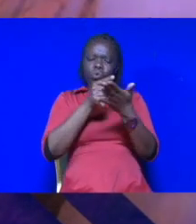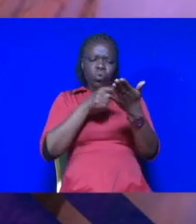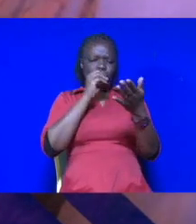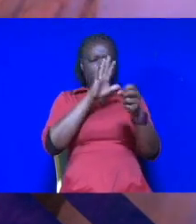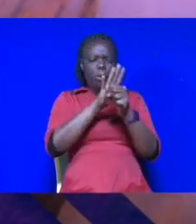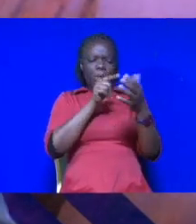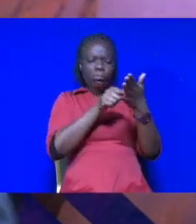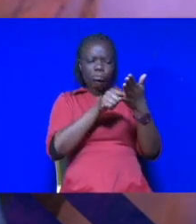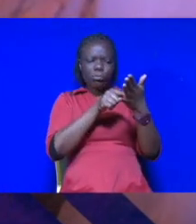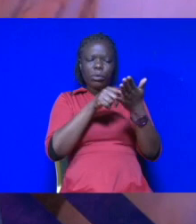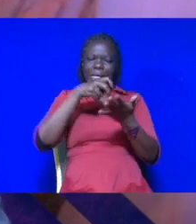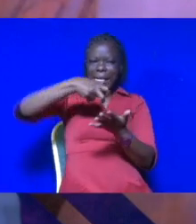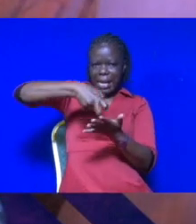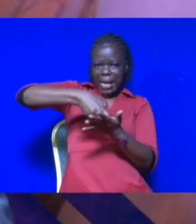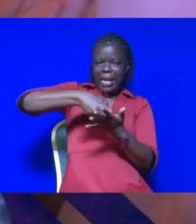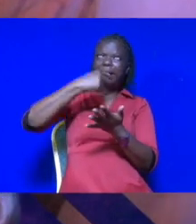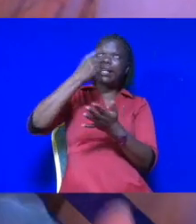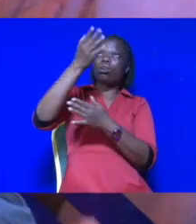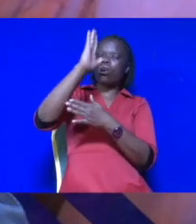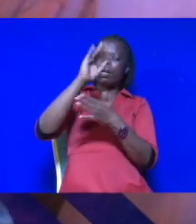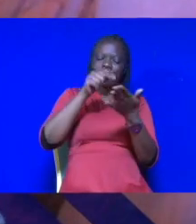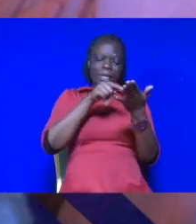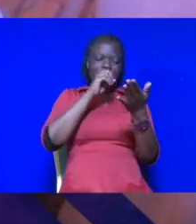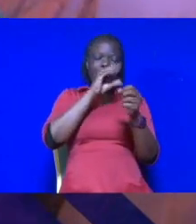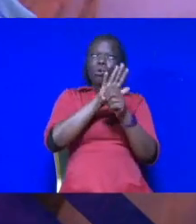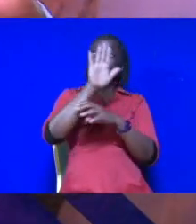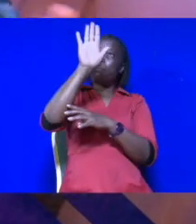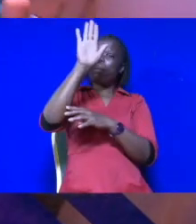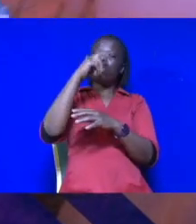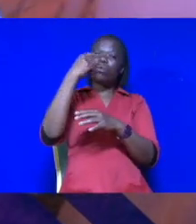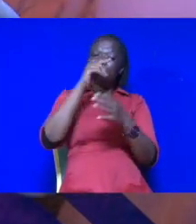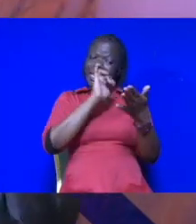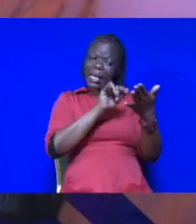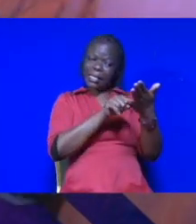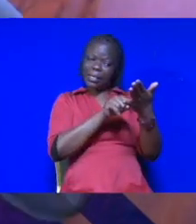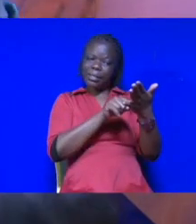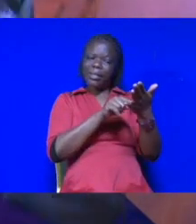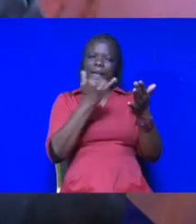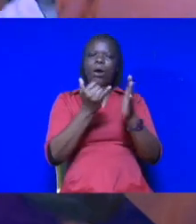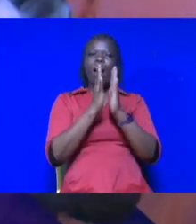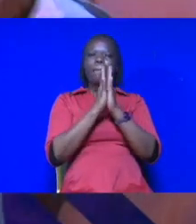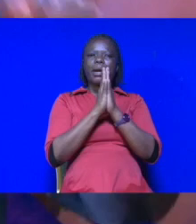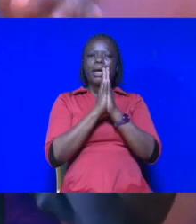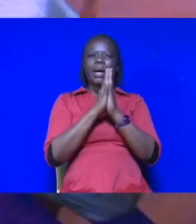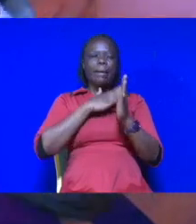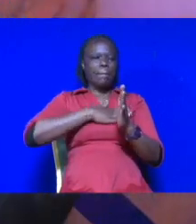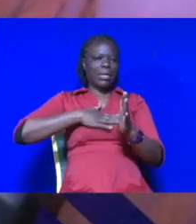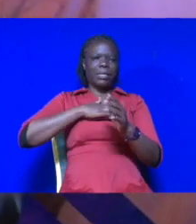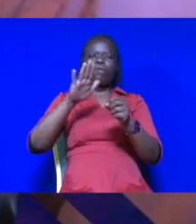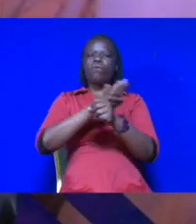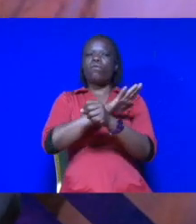hivi? Piga magoti, mwambie Mungu, hii ni ahadi yako. Wewe umesema hivi, sasa naomba uitimize katika maisha